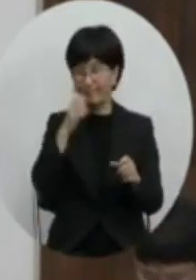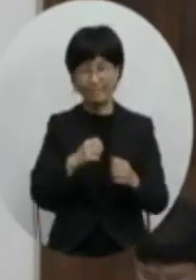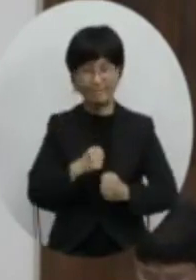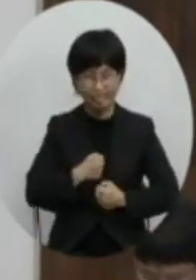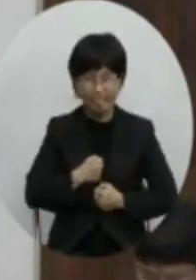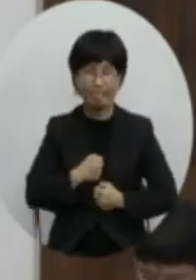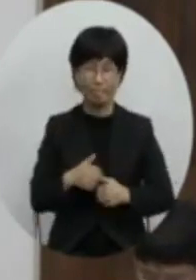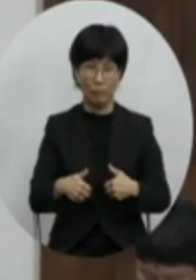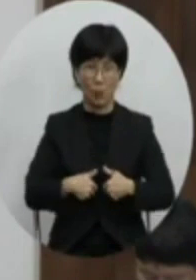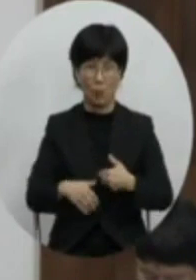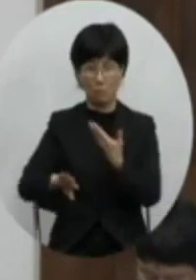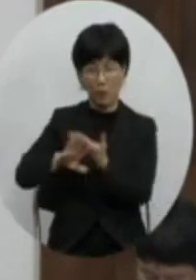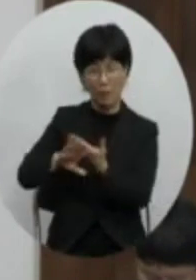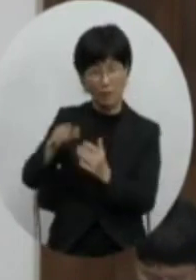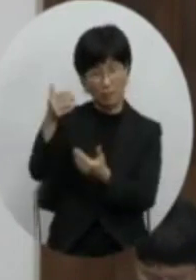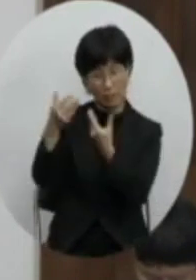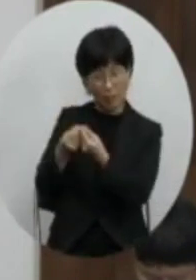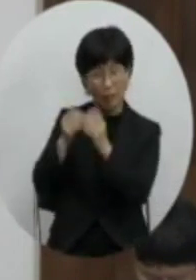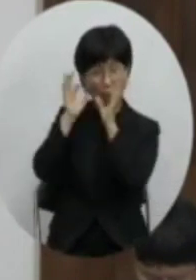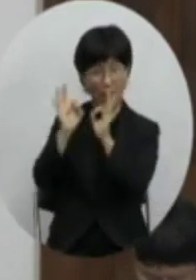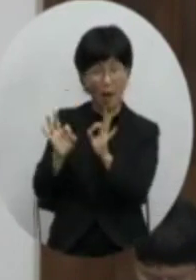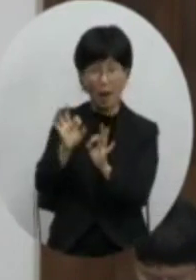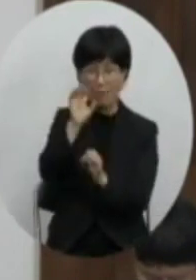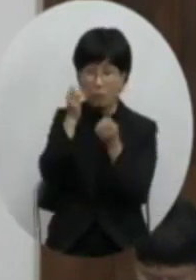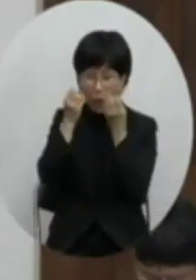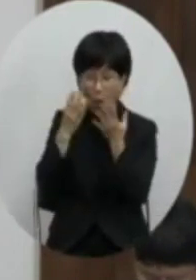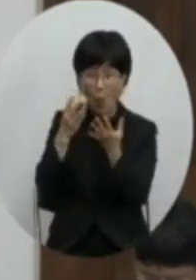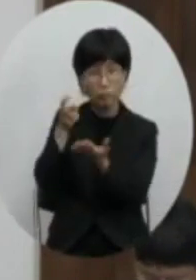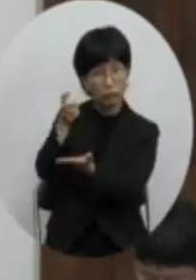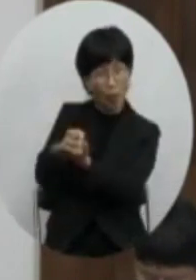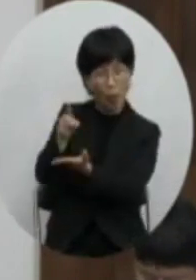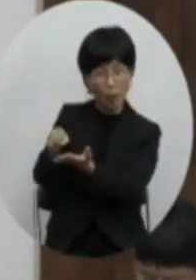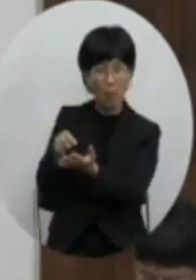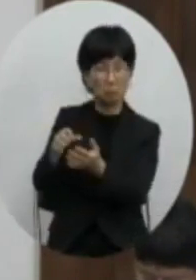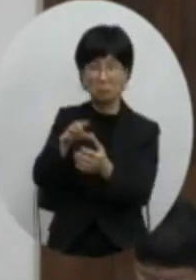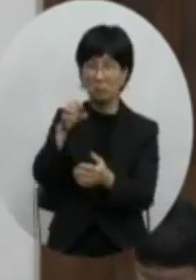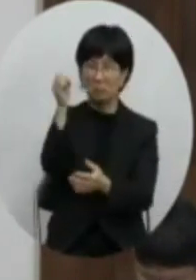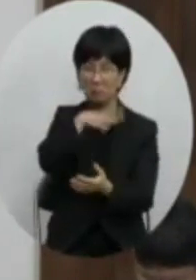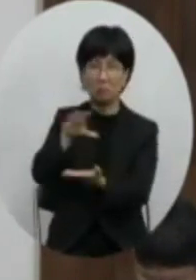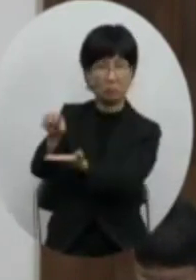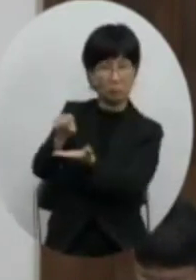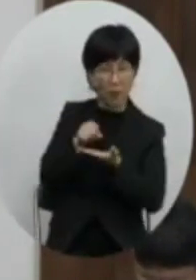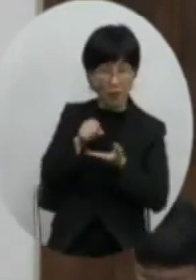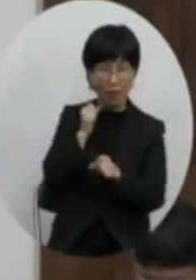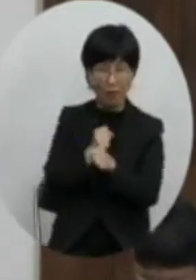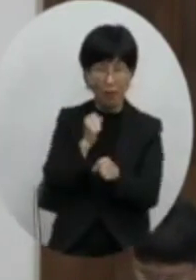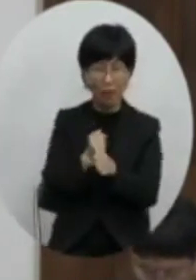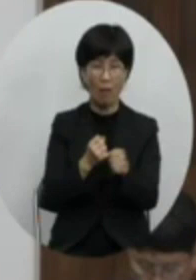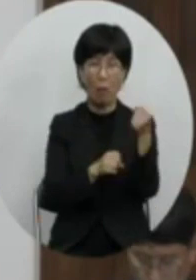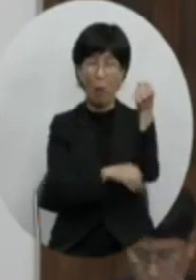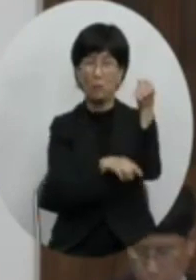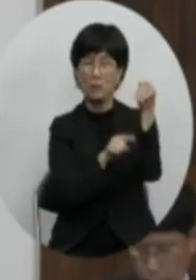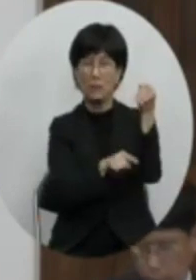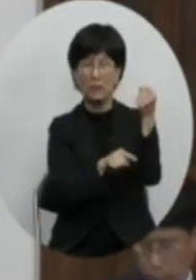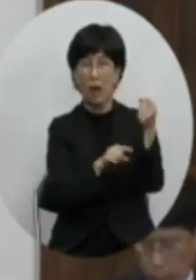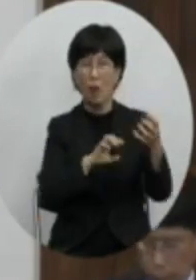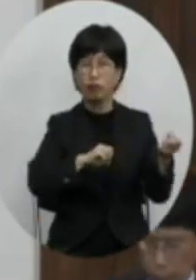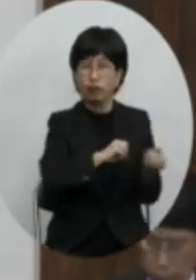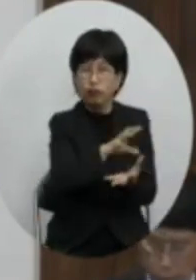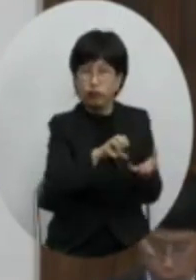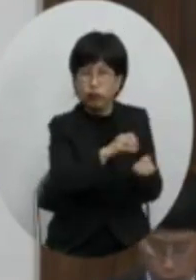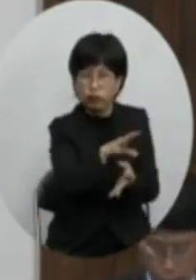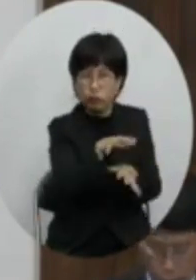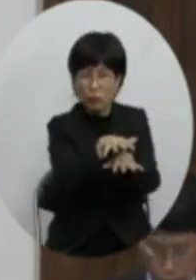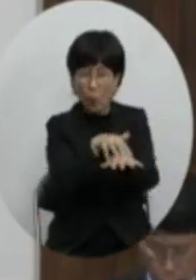다른 곳의 사례나 새로운 제도를 무비판적으로 수용하면서 원칙은 뒤죽박죽이 되고